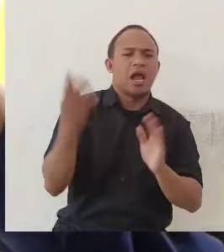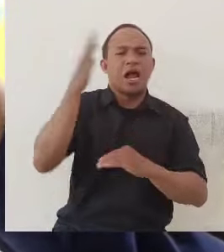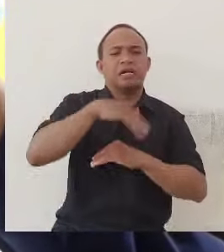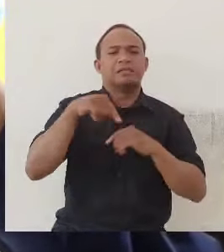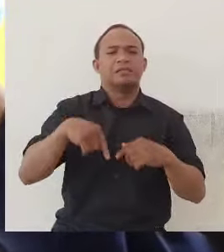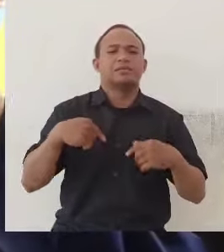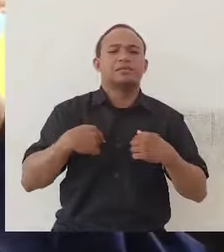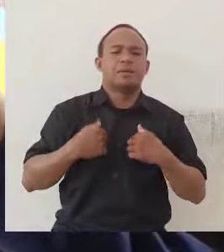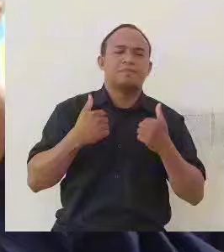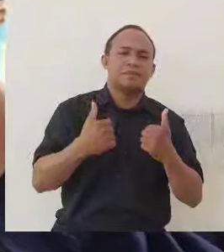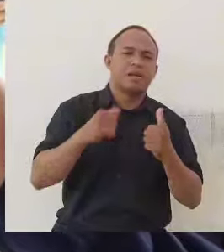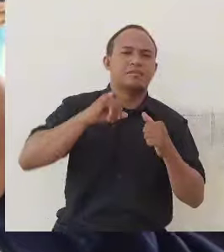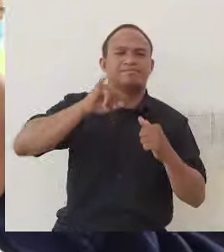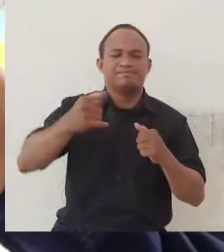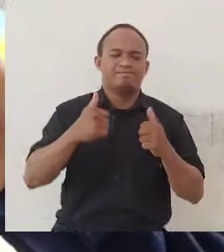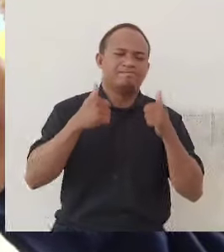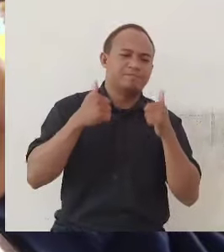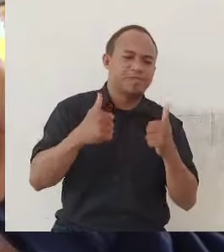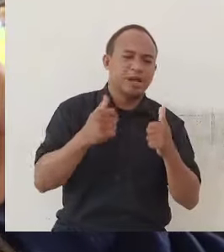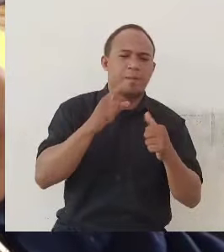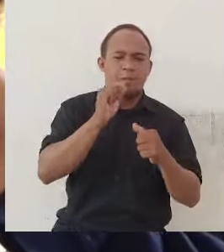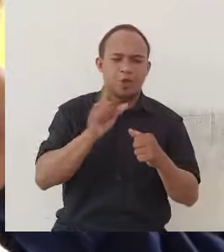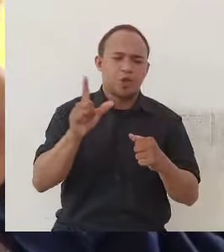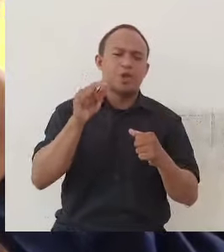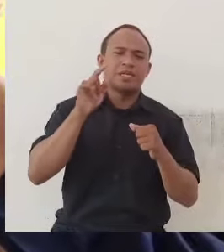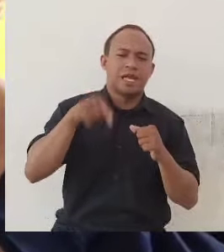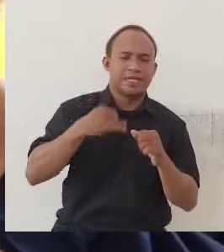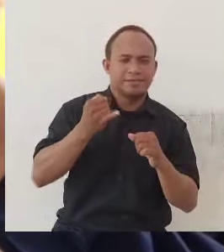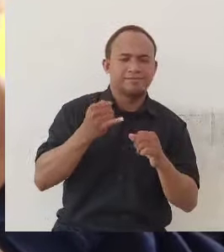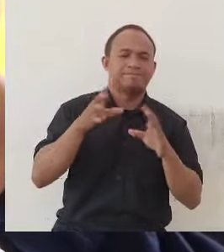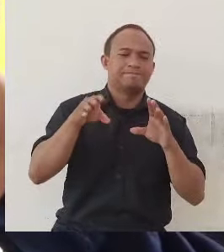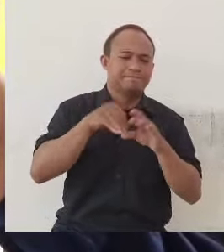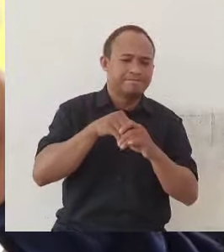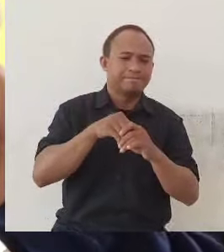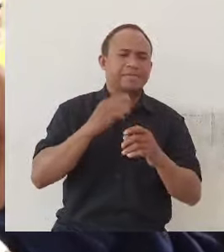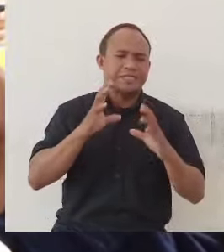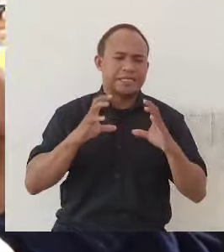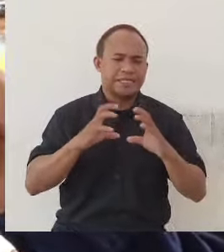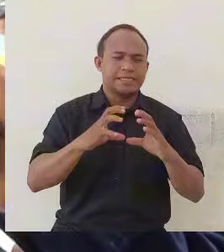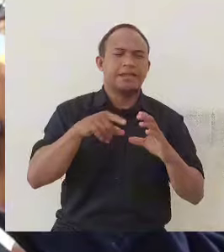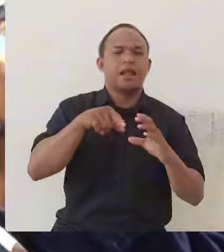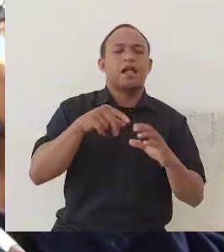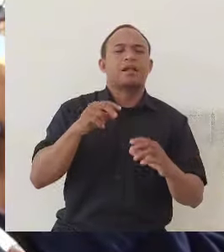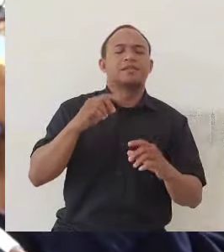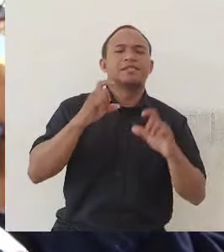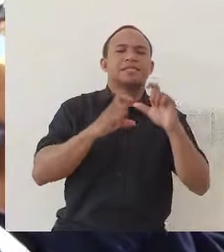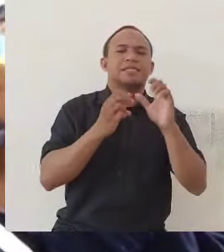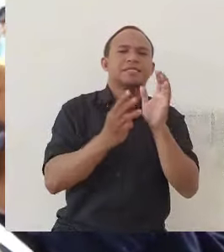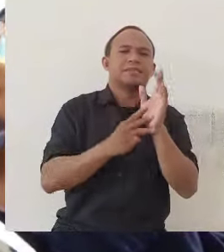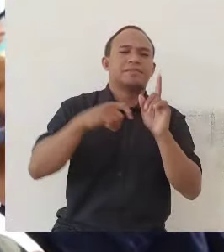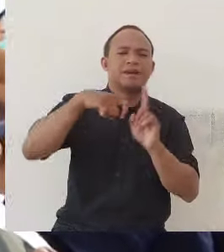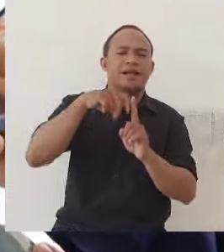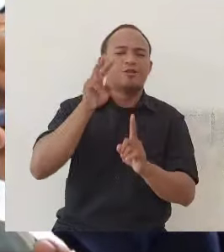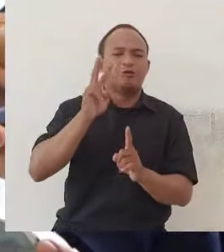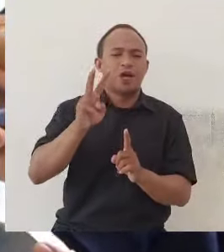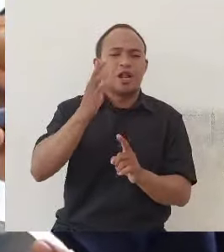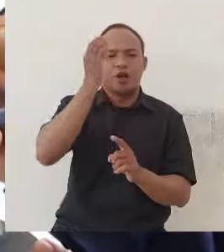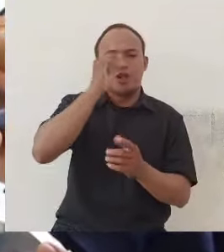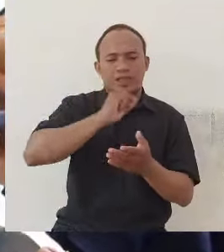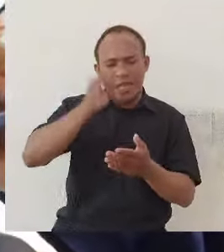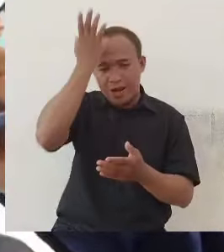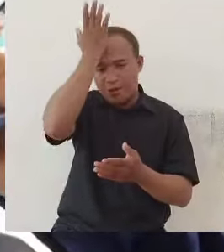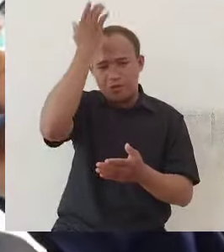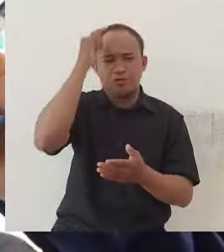BRUD, yang saya harapkan ini nanti bisa menjadi betul-betul jadi profit center-nya untuk SMK